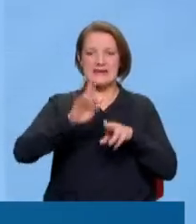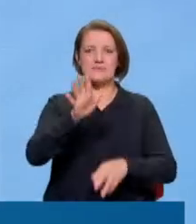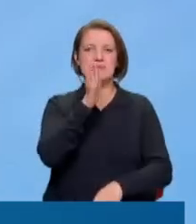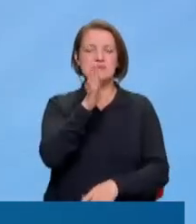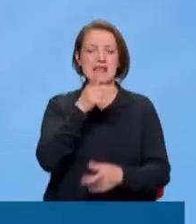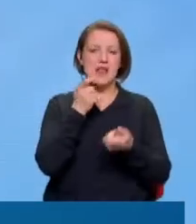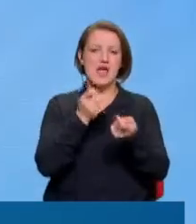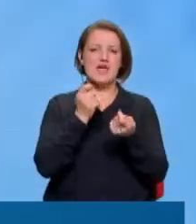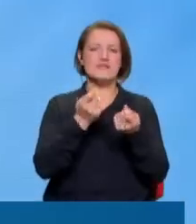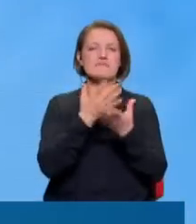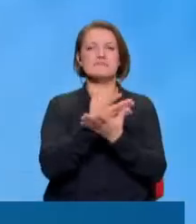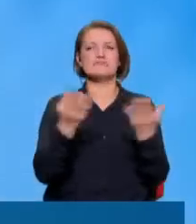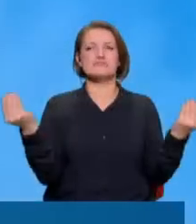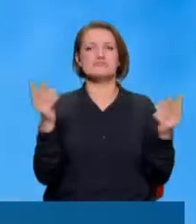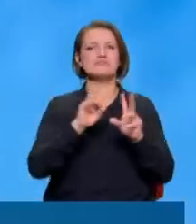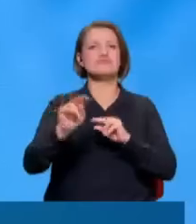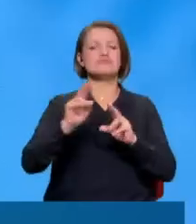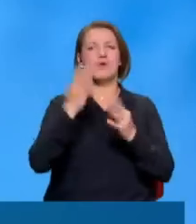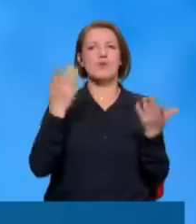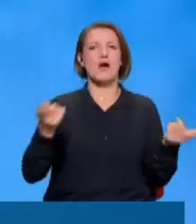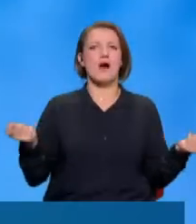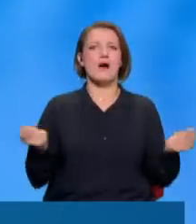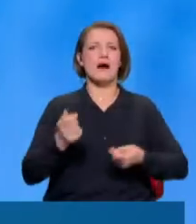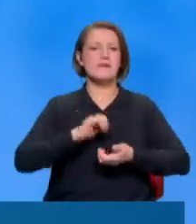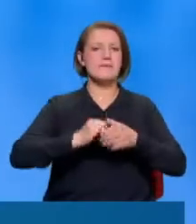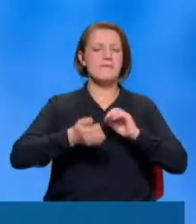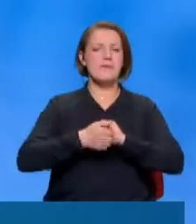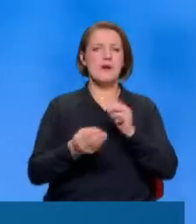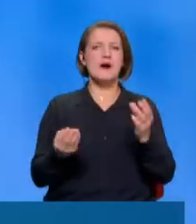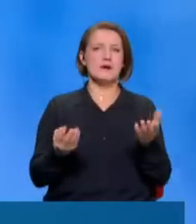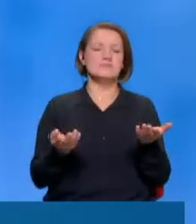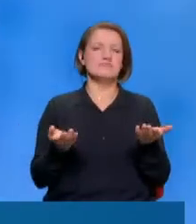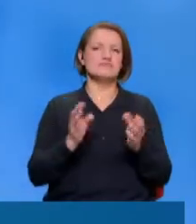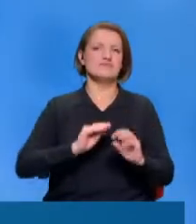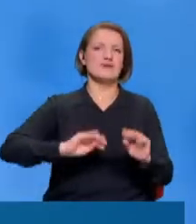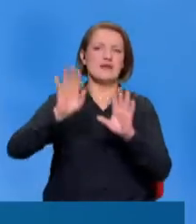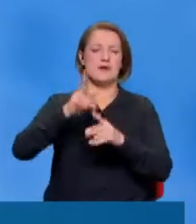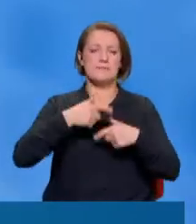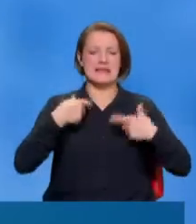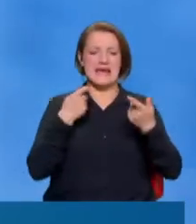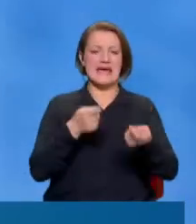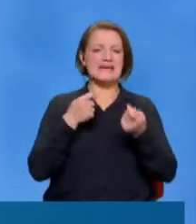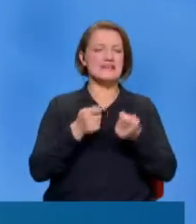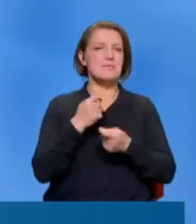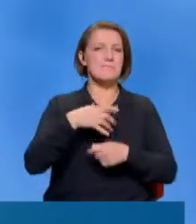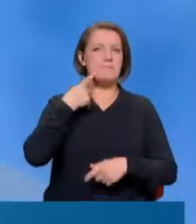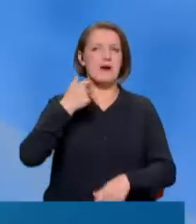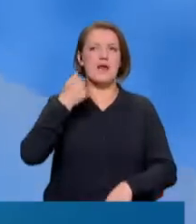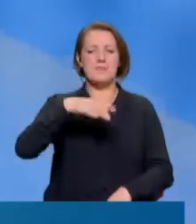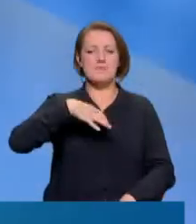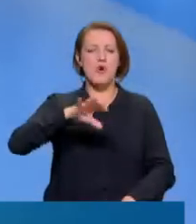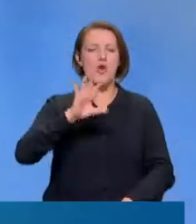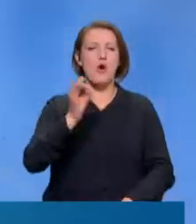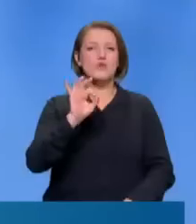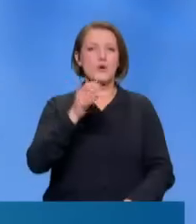yok ediliyor yatılı okullar kapatılıyor çocuklar Tarikat ve cemaatlerin kucağına eğitiliyor Milli Eğitim Bakanlığı'nın Yatılı Bölge ortaokullarına